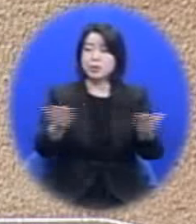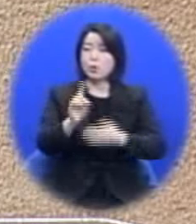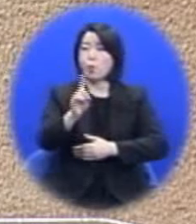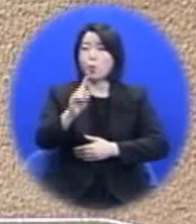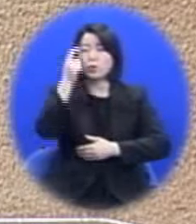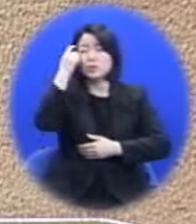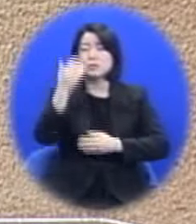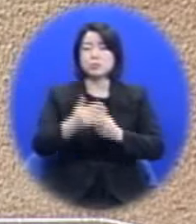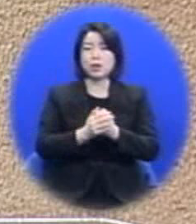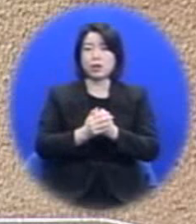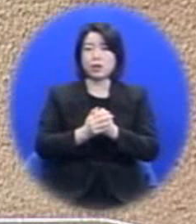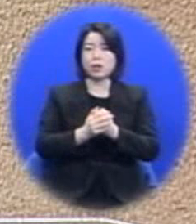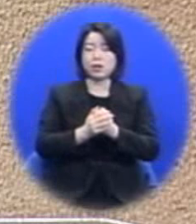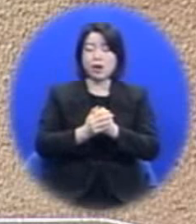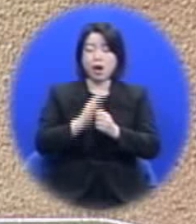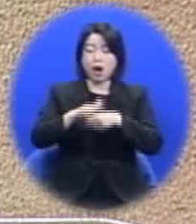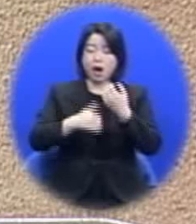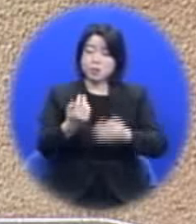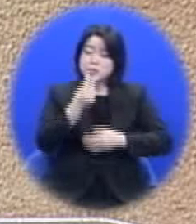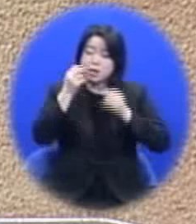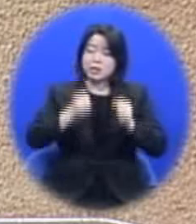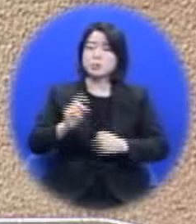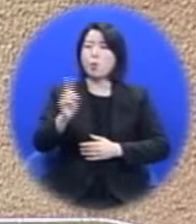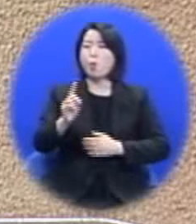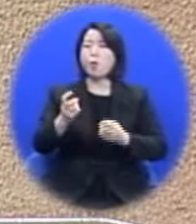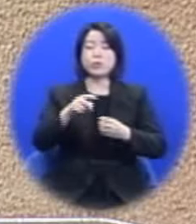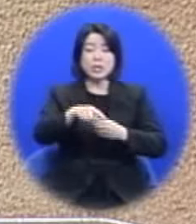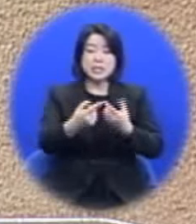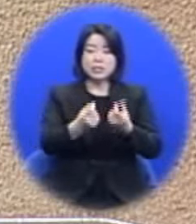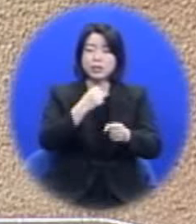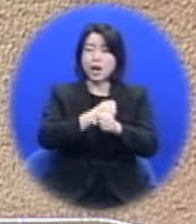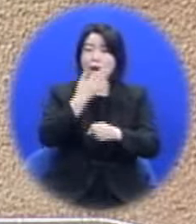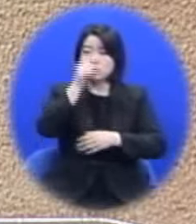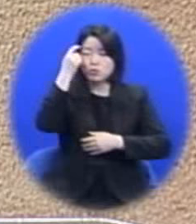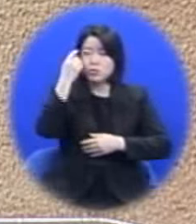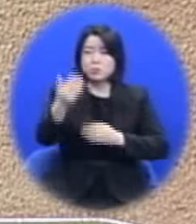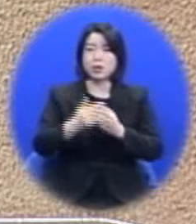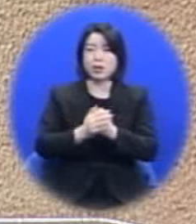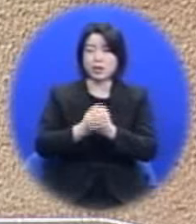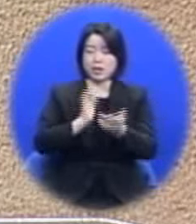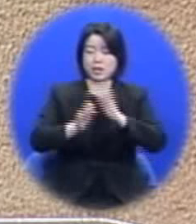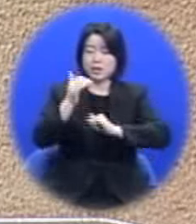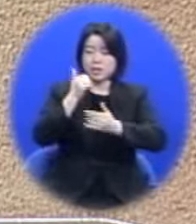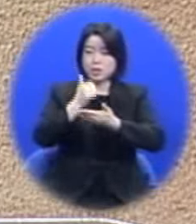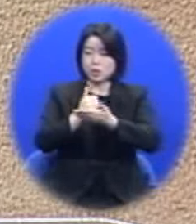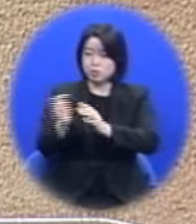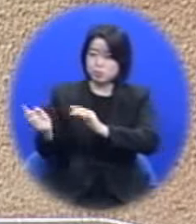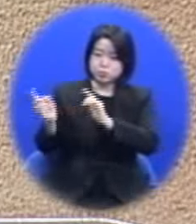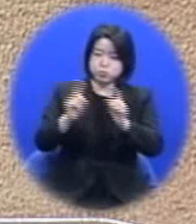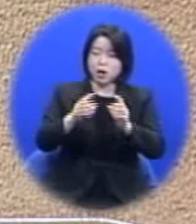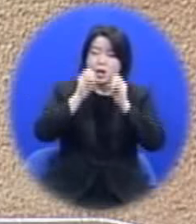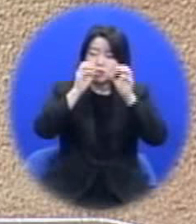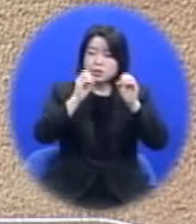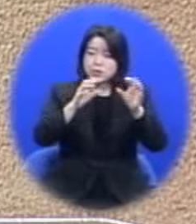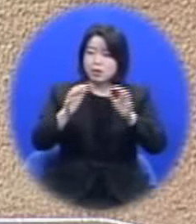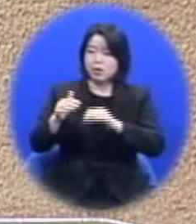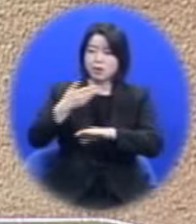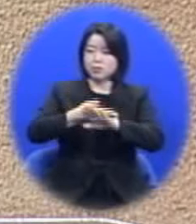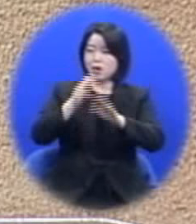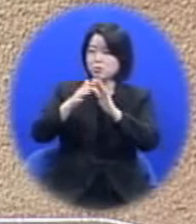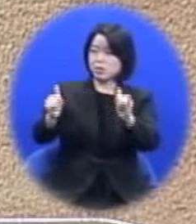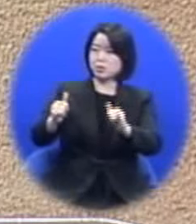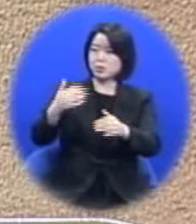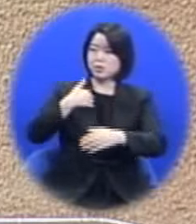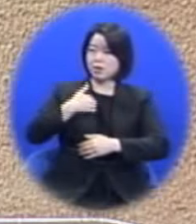계시면 어떻게 이렇게 하실 수 있어요? 아, 내가 다른 것도 아니고 예수님의 부활을 전했는데이 사람들이 나에게 돌을